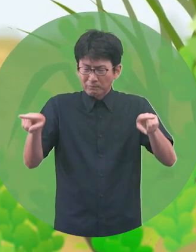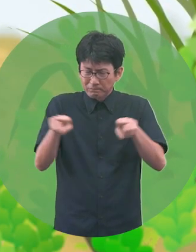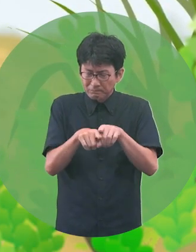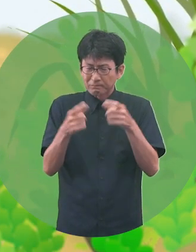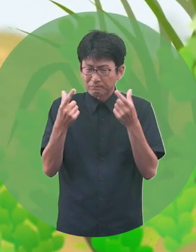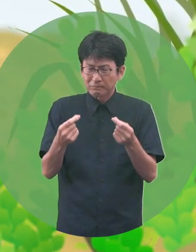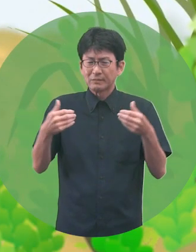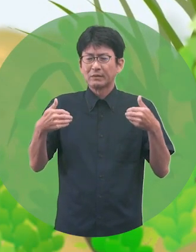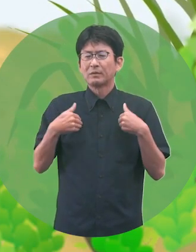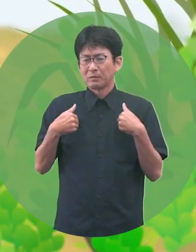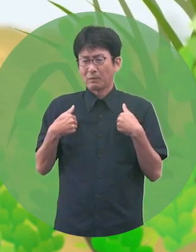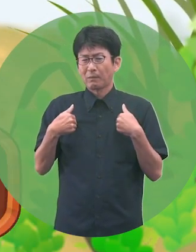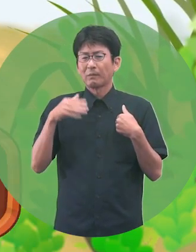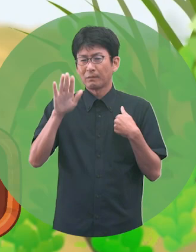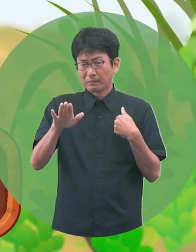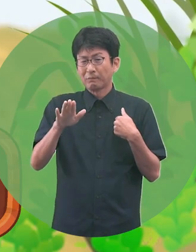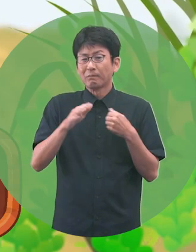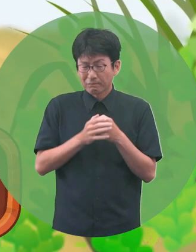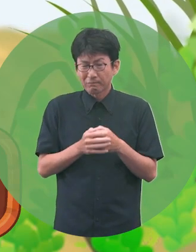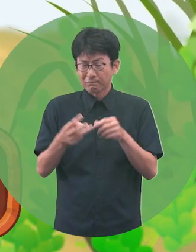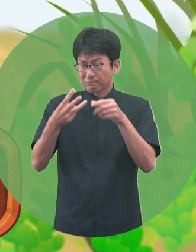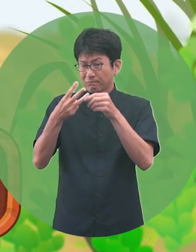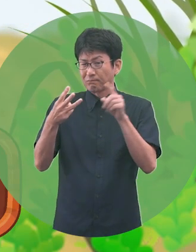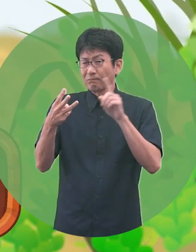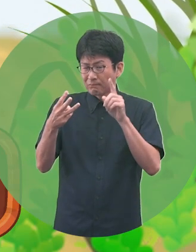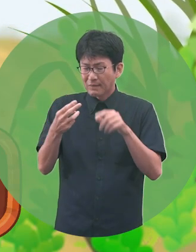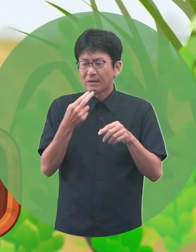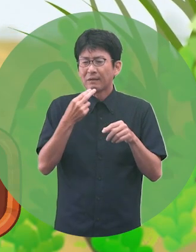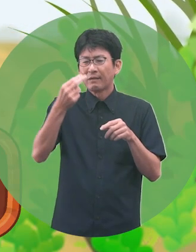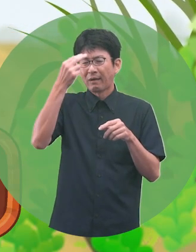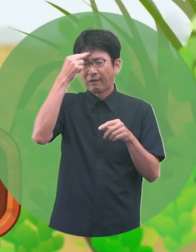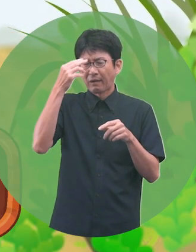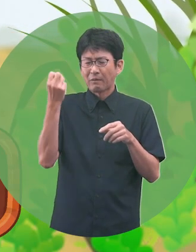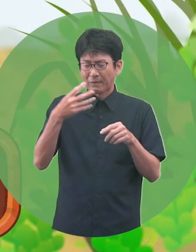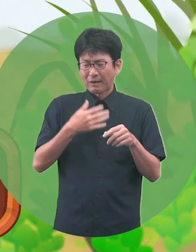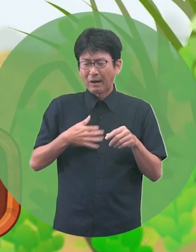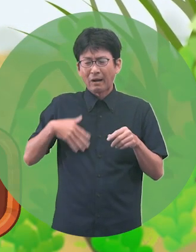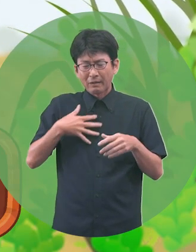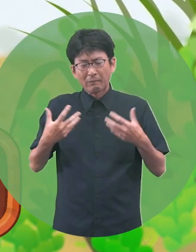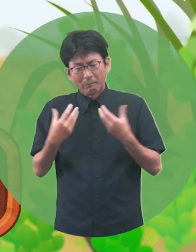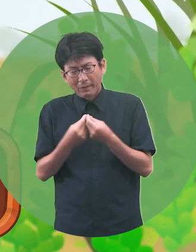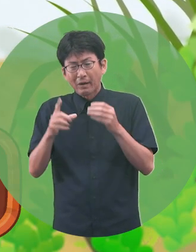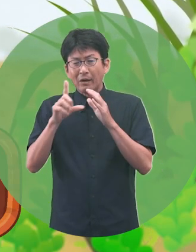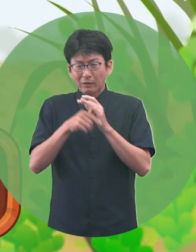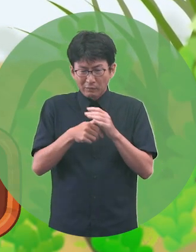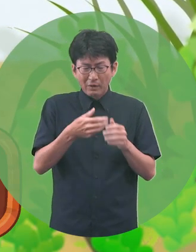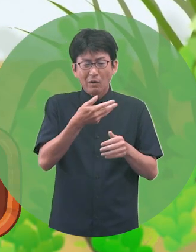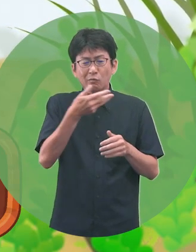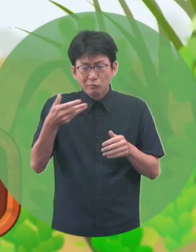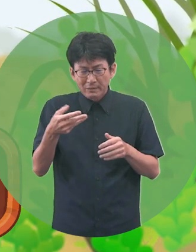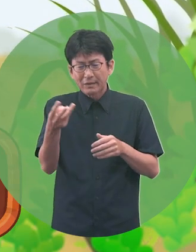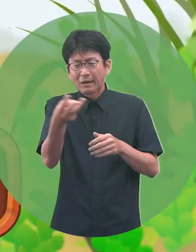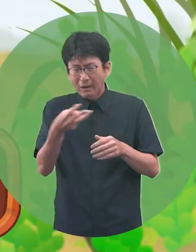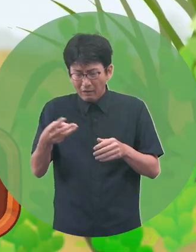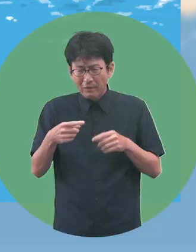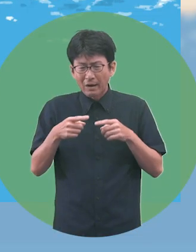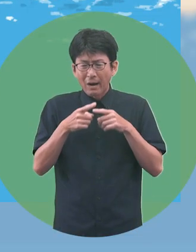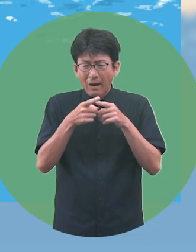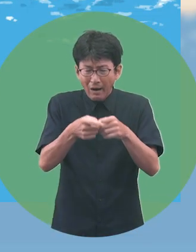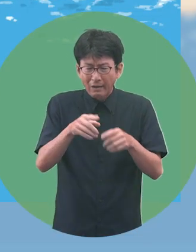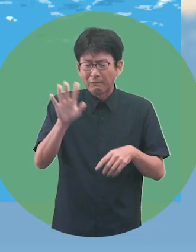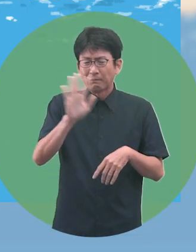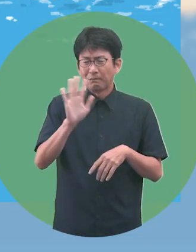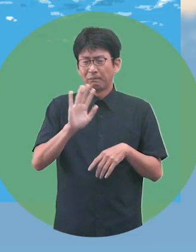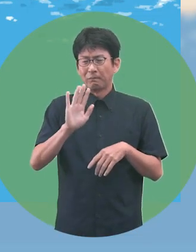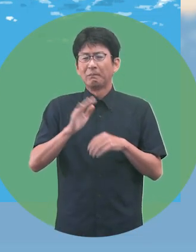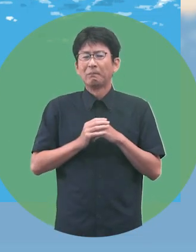で。3つ目は飲酒時や体調不良の時は海や川へ入らない。